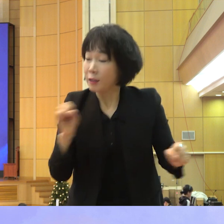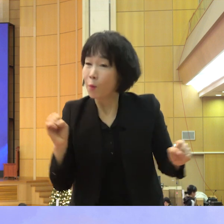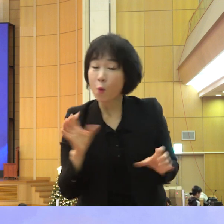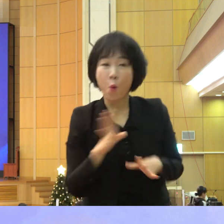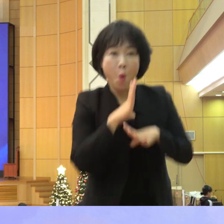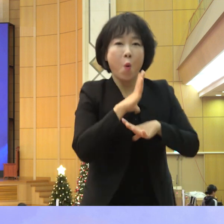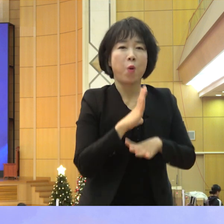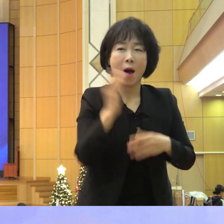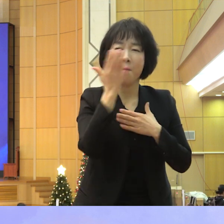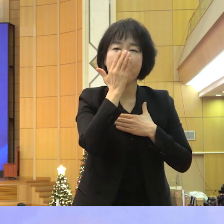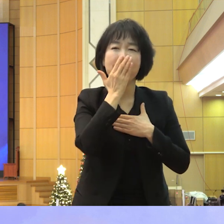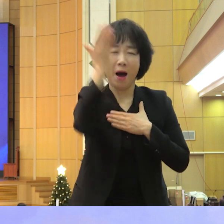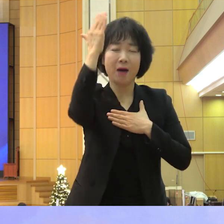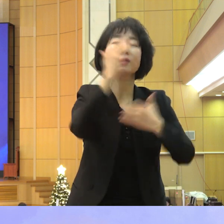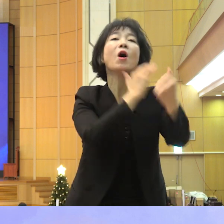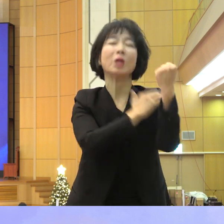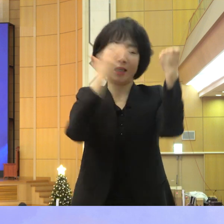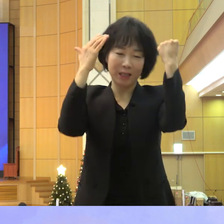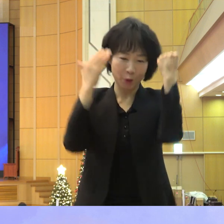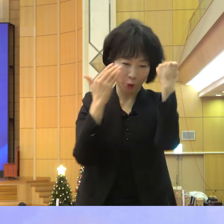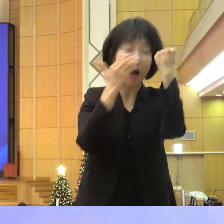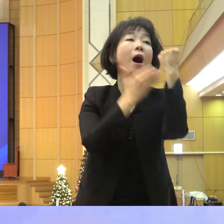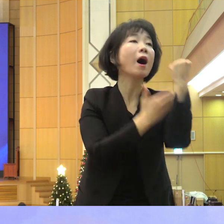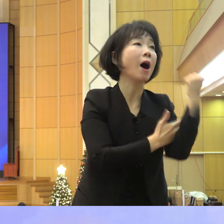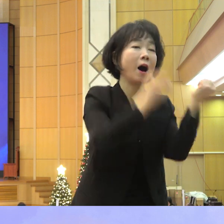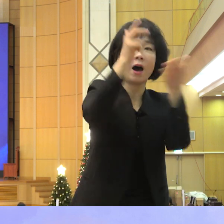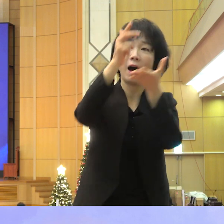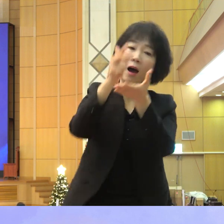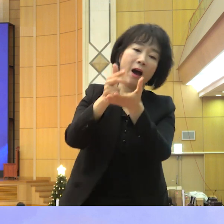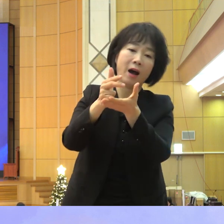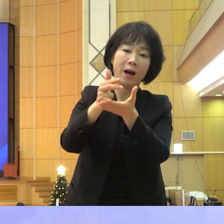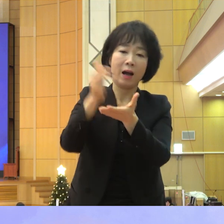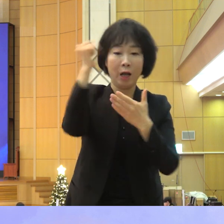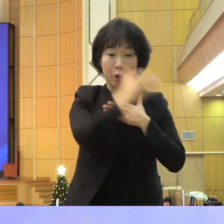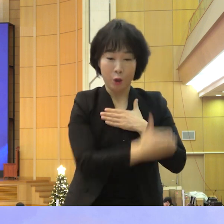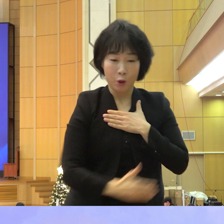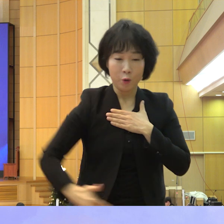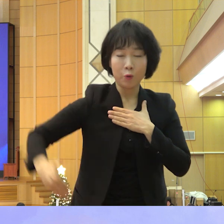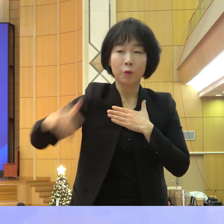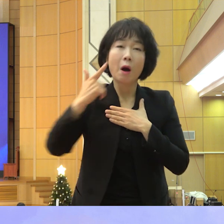되니 참 놀라운 능력이로다.